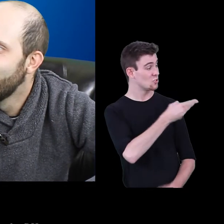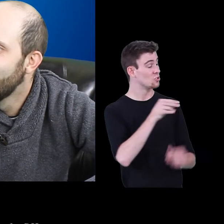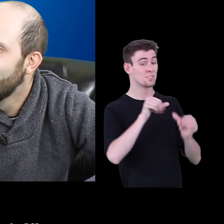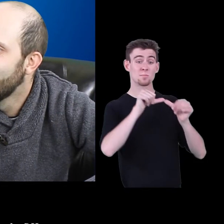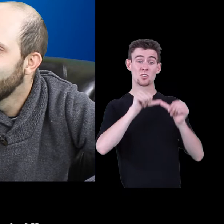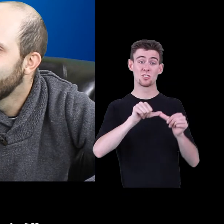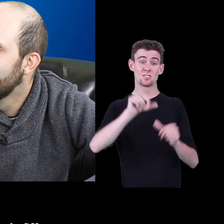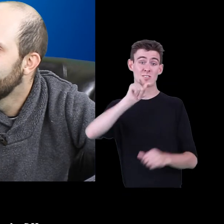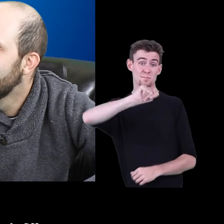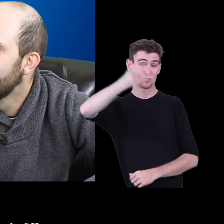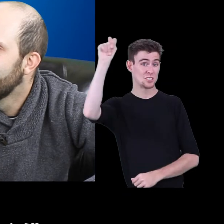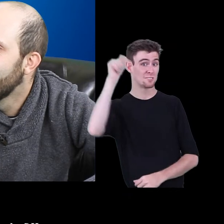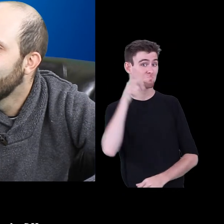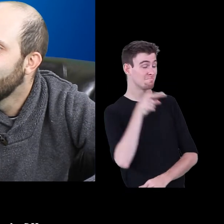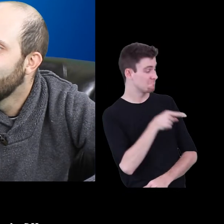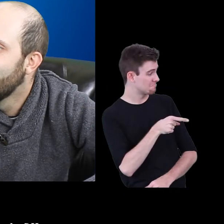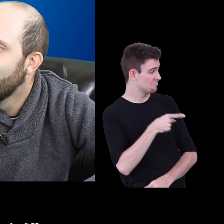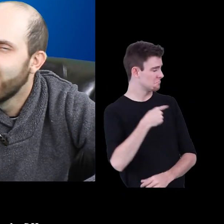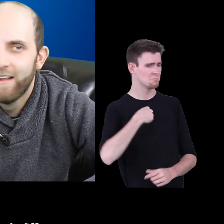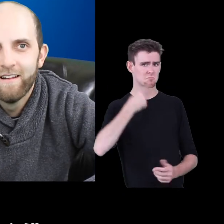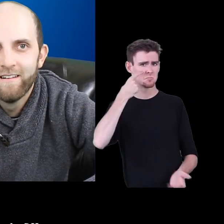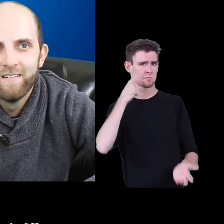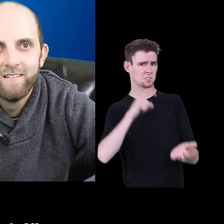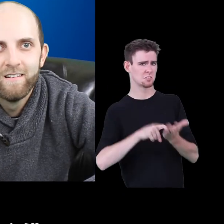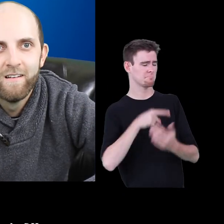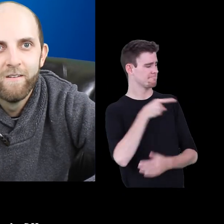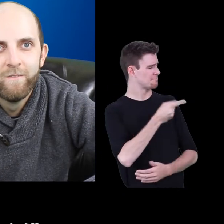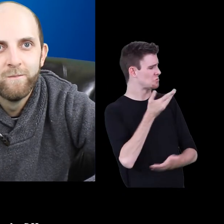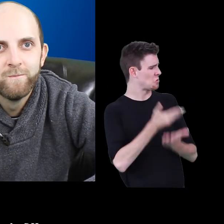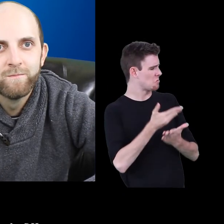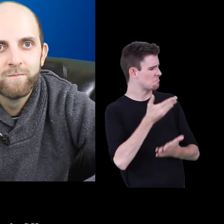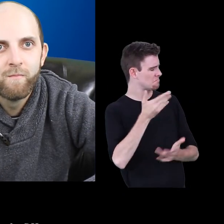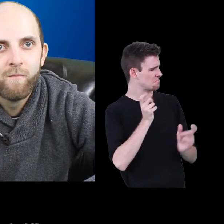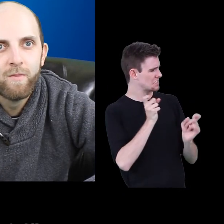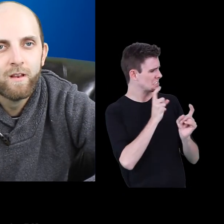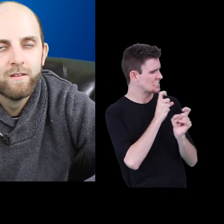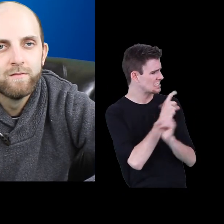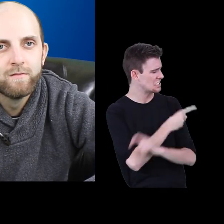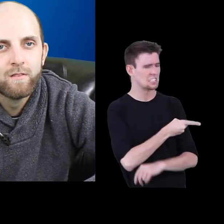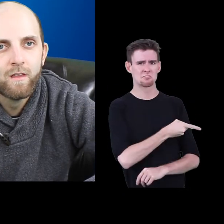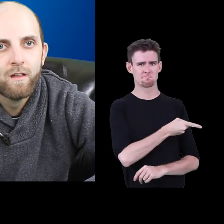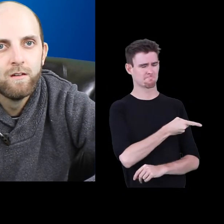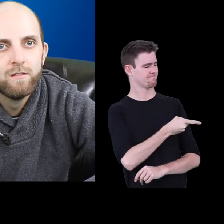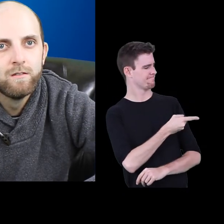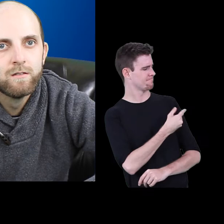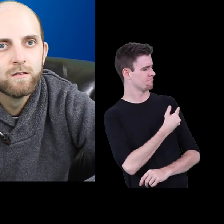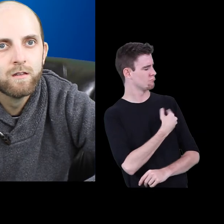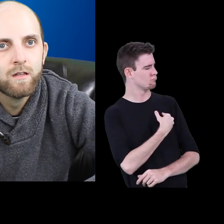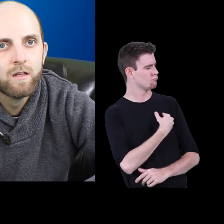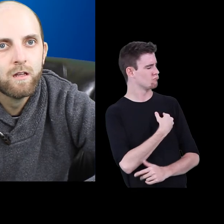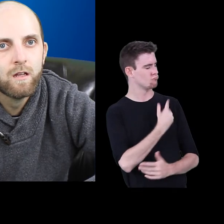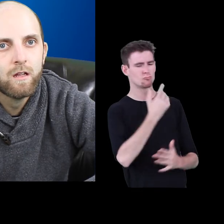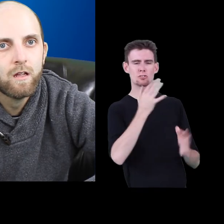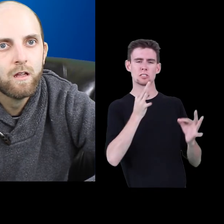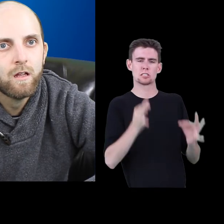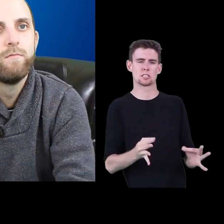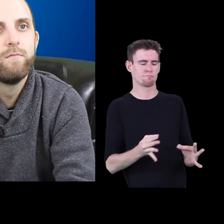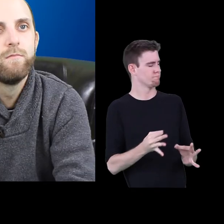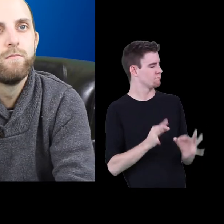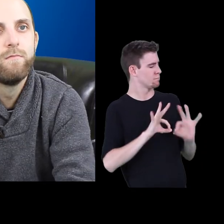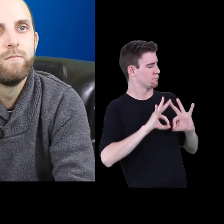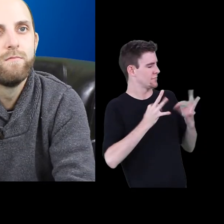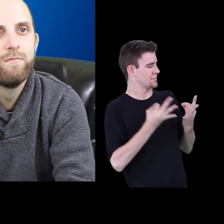Johnny a... aller à l'école à Timmins. On a vu qu'il y avait différentes